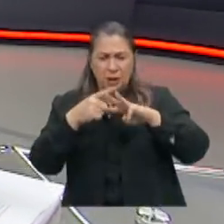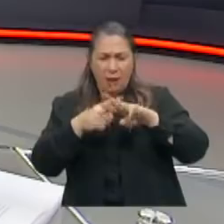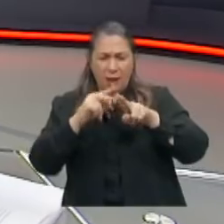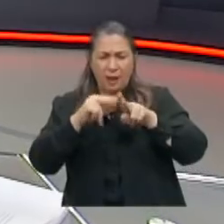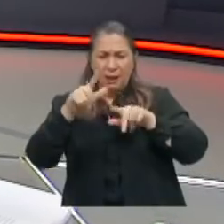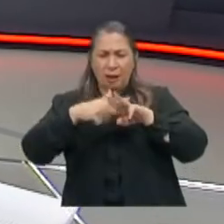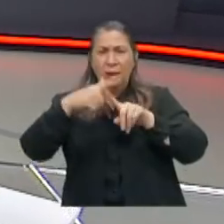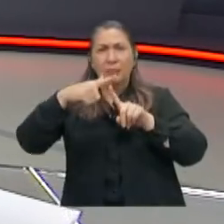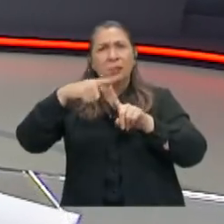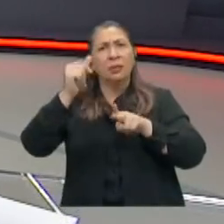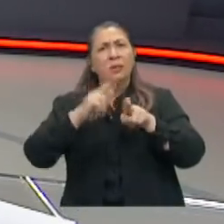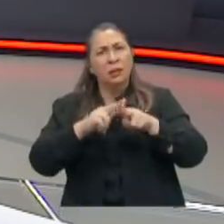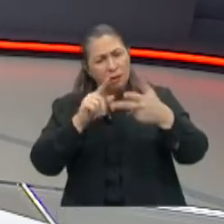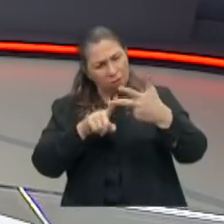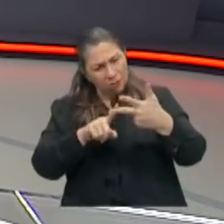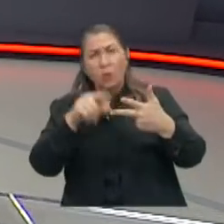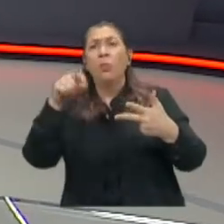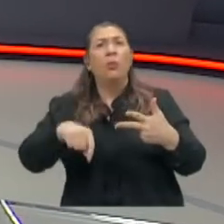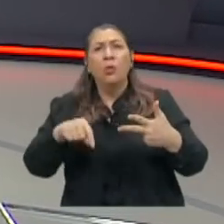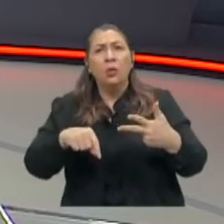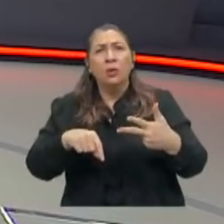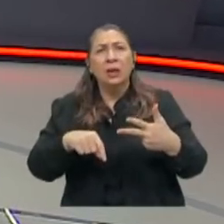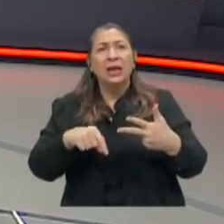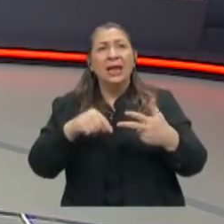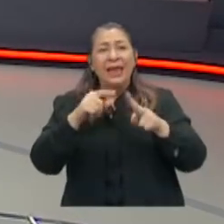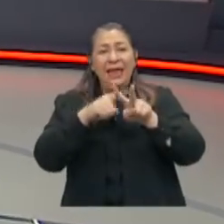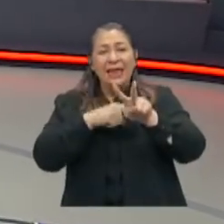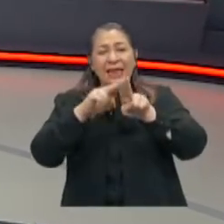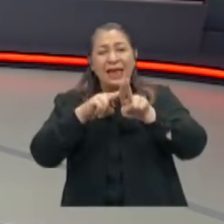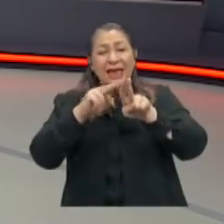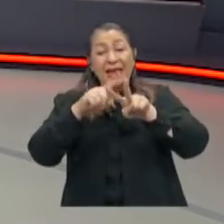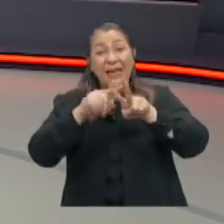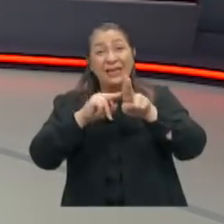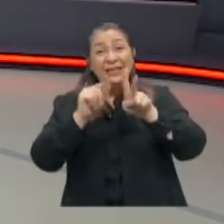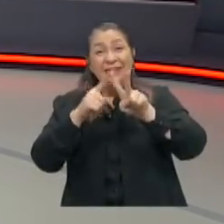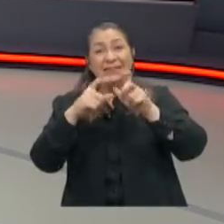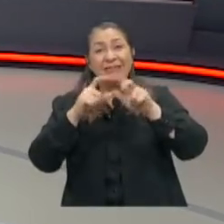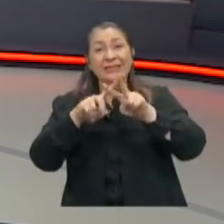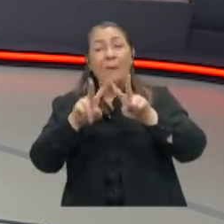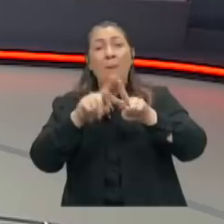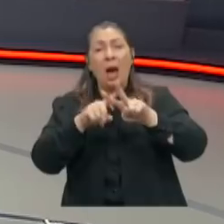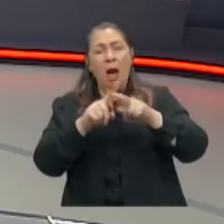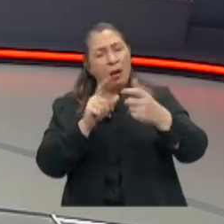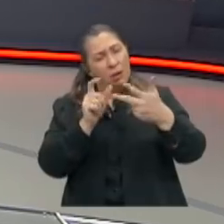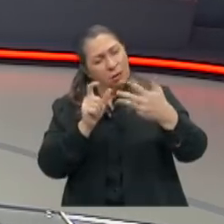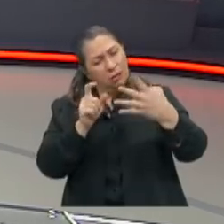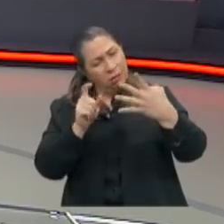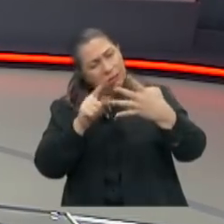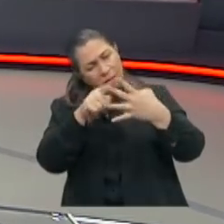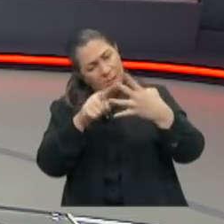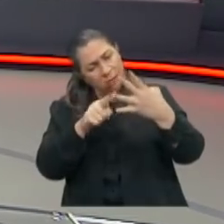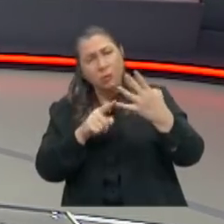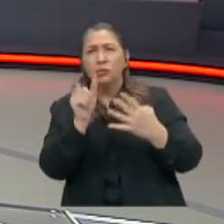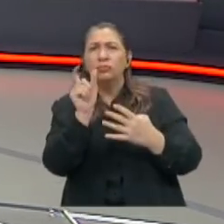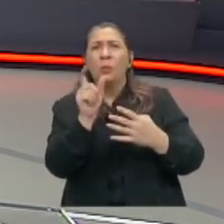eklektik ve şimdi bugün itibariyle de yakınsama filan gibi bir takım ifadeler kullanıyor. Belli ki kendisine demişler ki